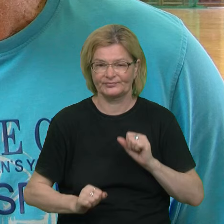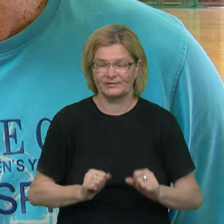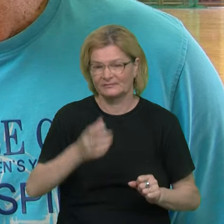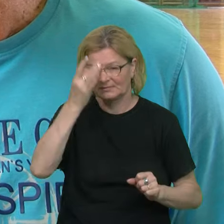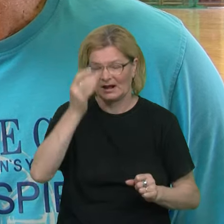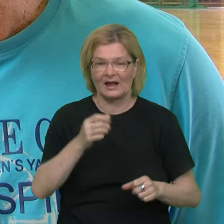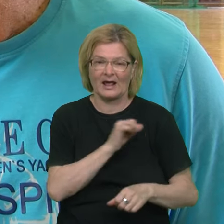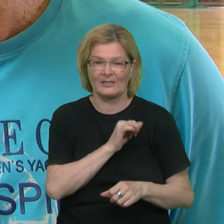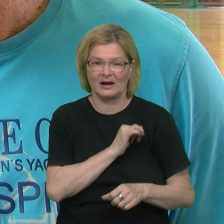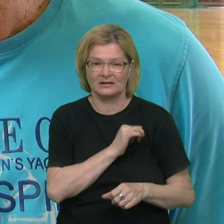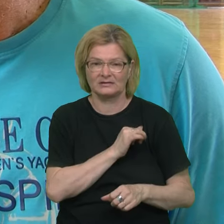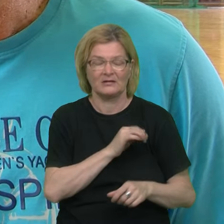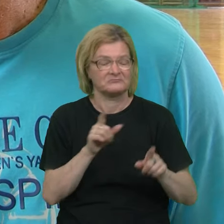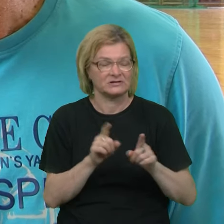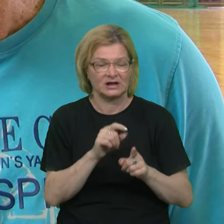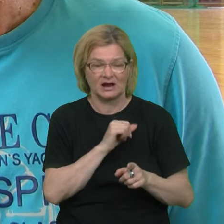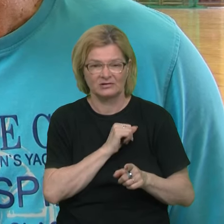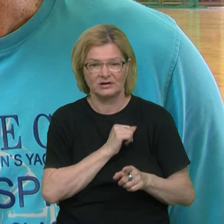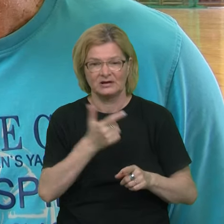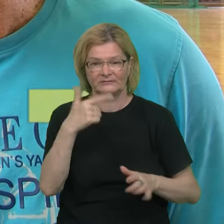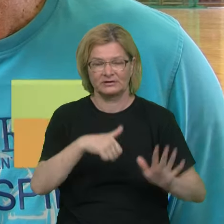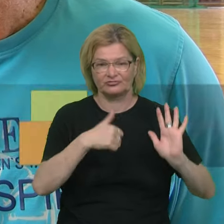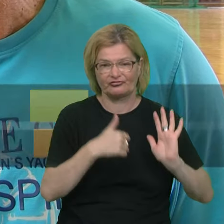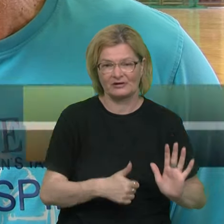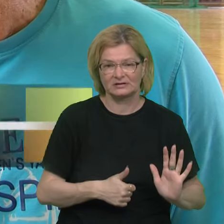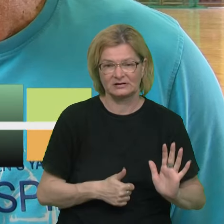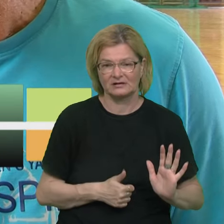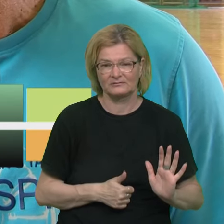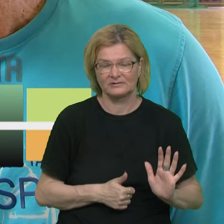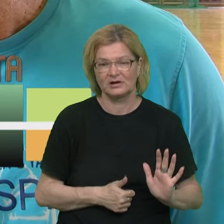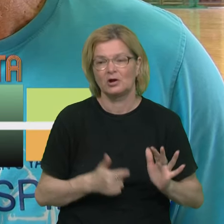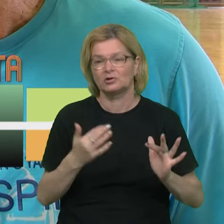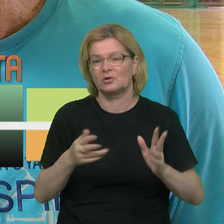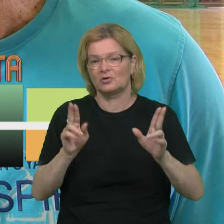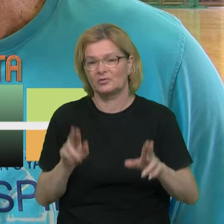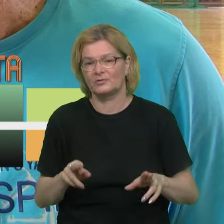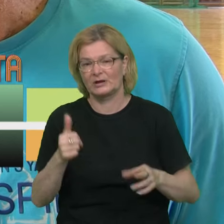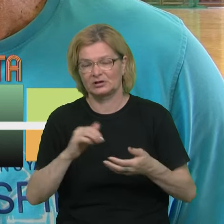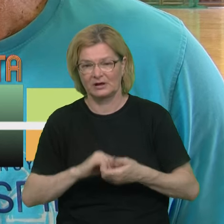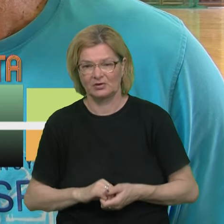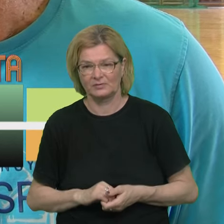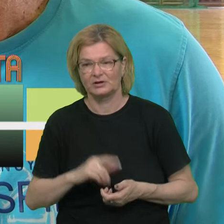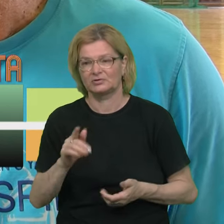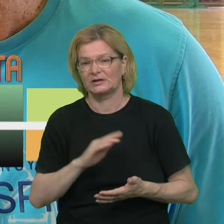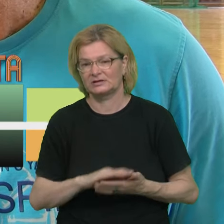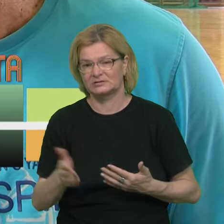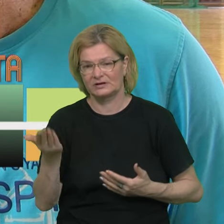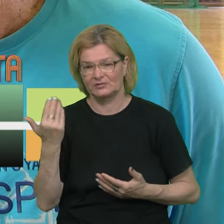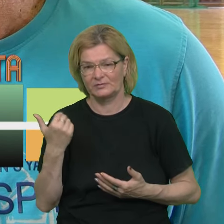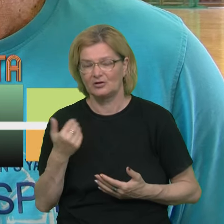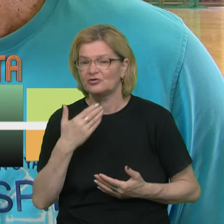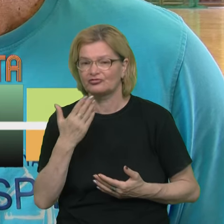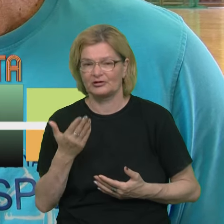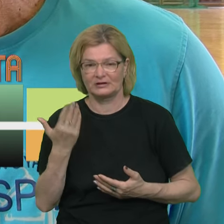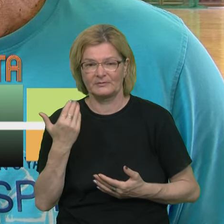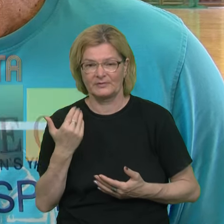Izuzetno talentirana generacija, ista generacija, znači 2006. da ih toliko puno ima u jednom klubu, to je jednostavno